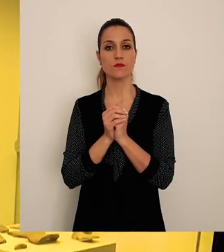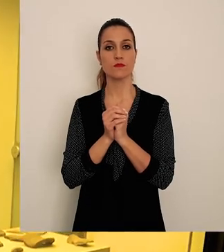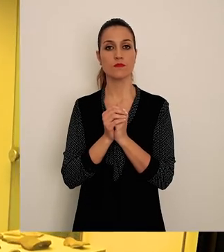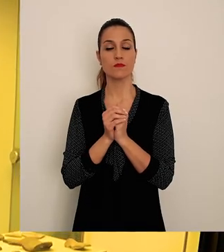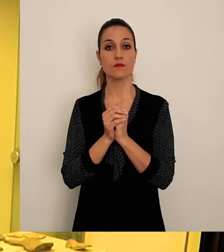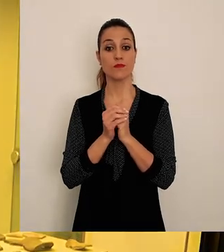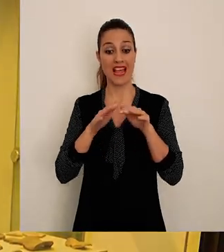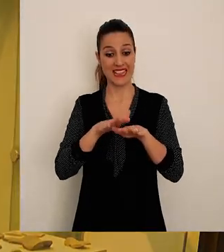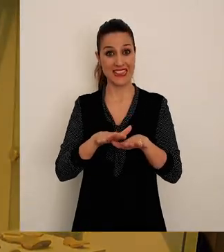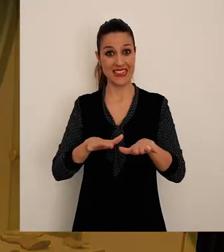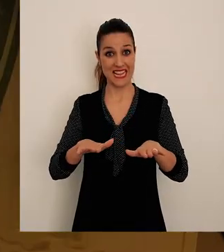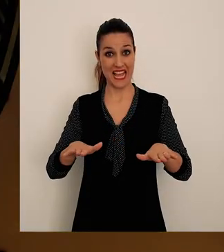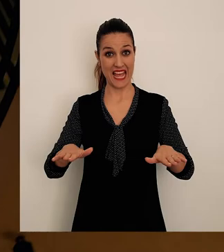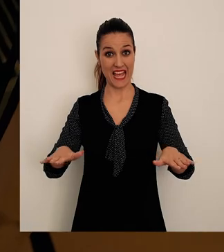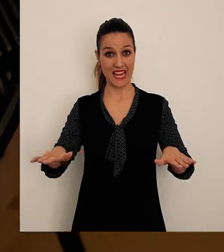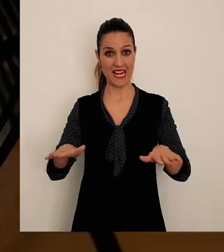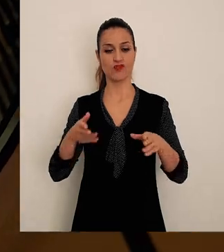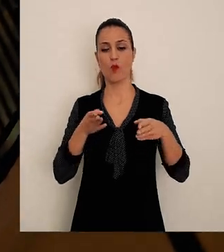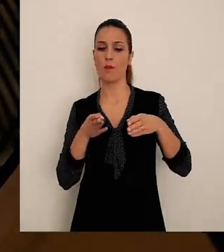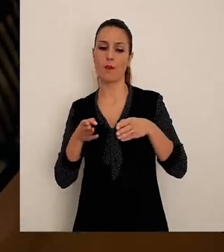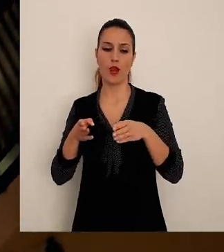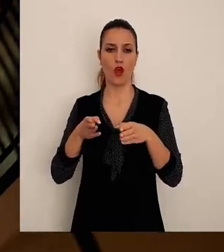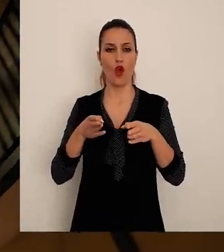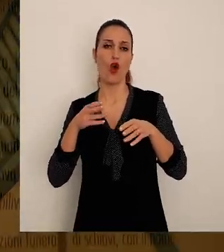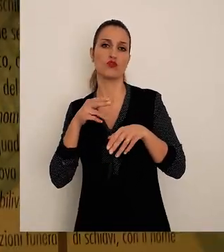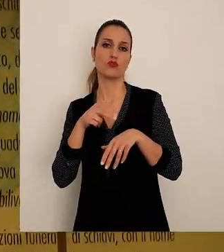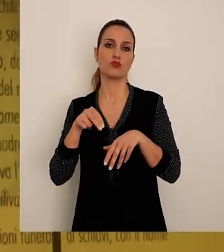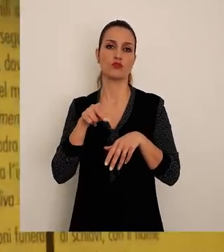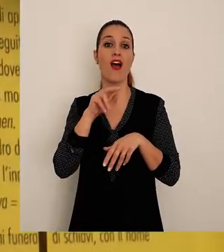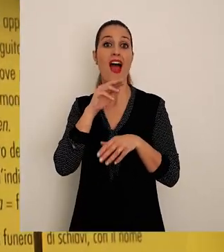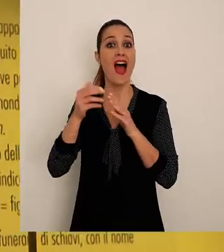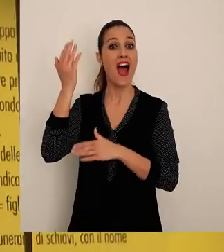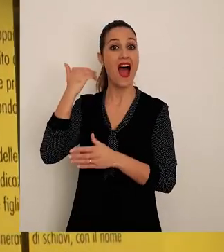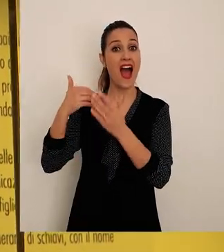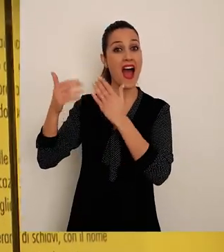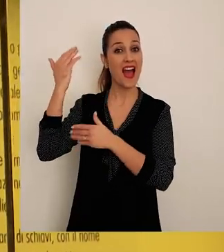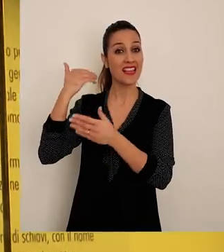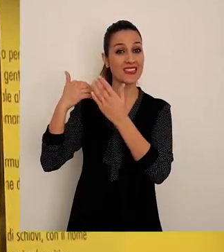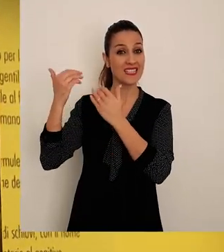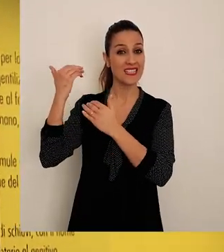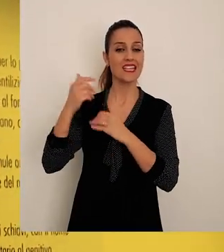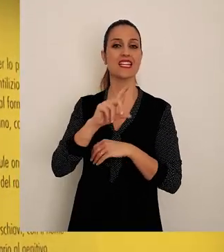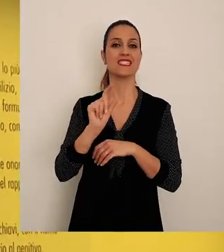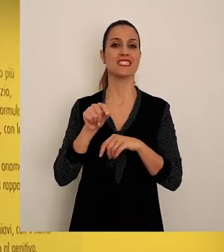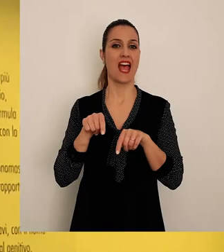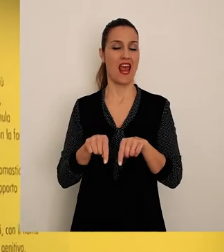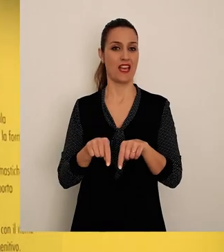Al piano terra, un percorso ellittico conduce alla scoperta delle antiche origini iapige del Salento.